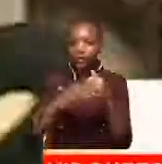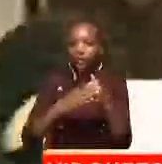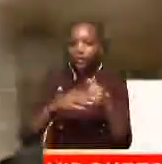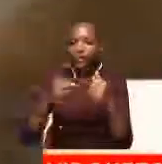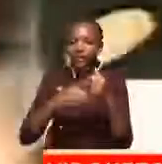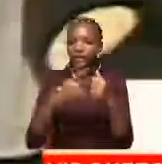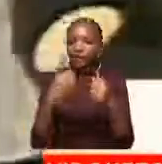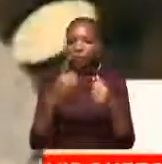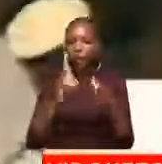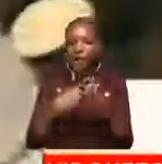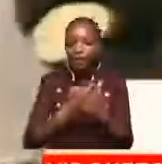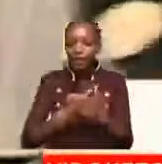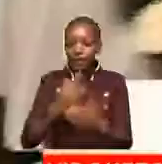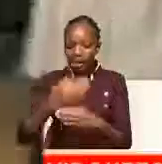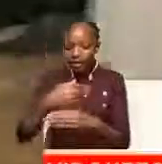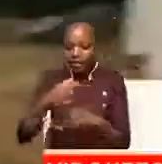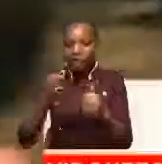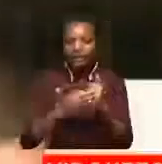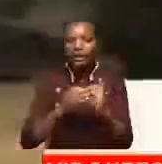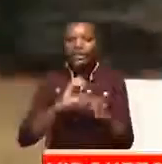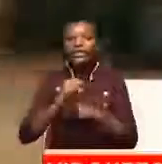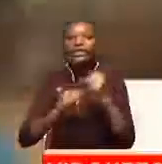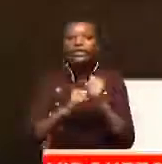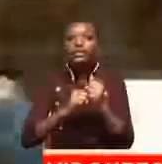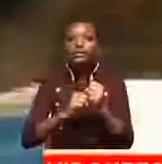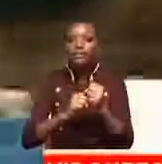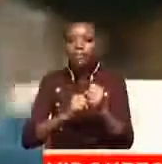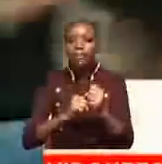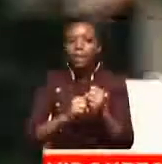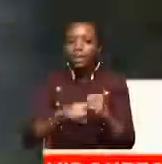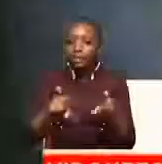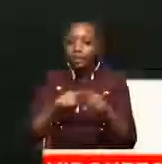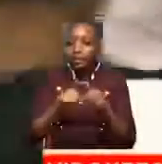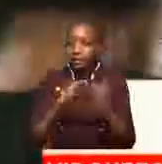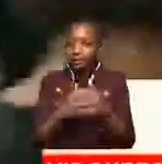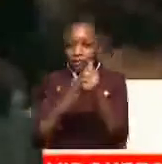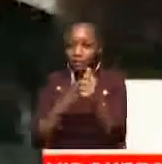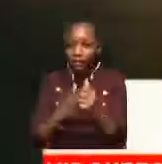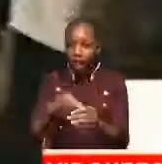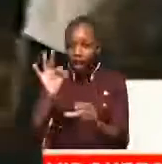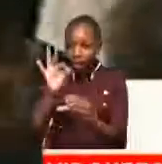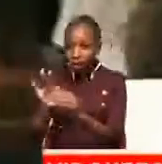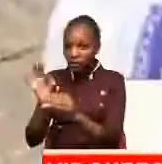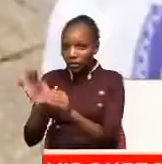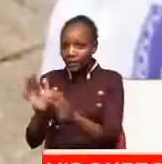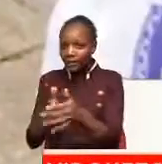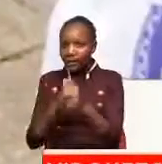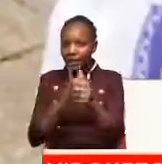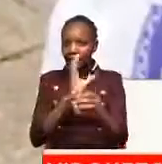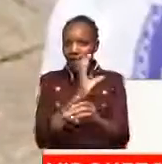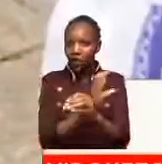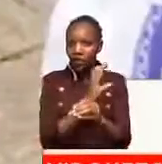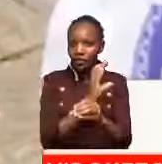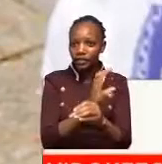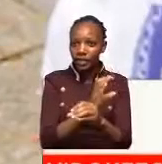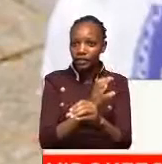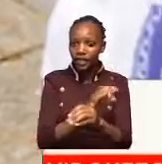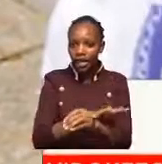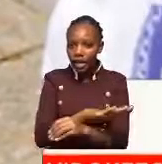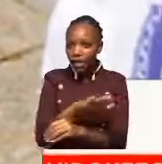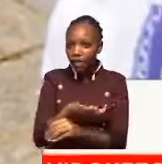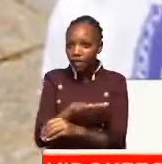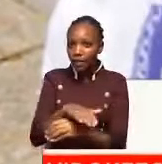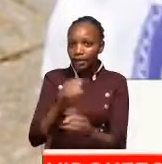1961. Miaka 8 baadaye mwaka 1961 aliteuliwa kama askofu aliyehudumu katika diocese eneo